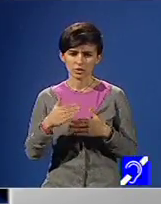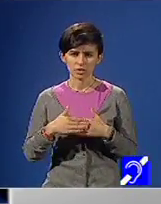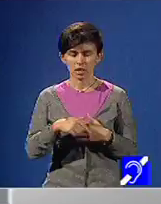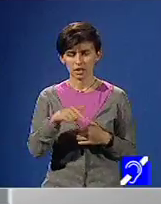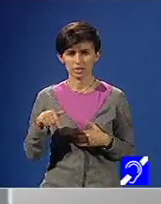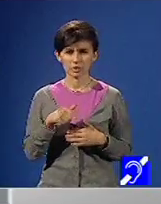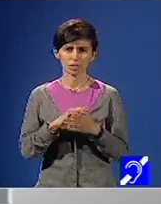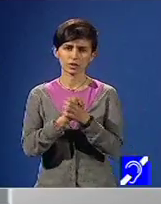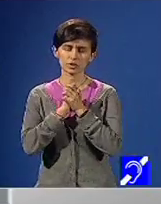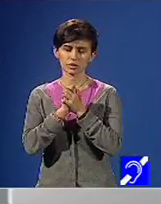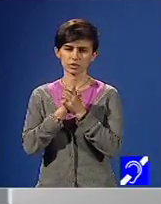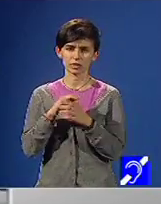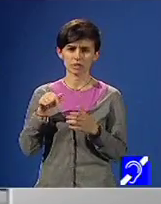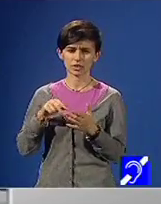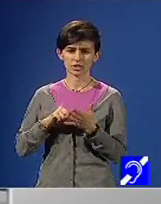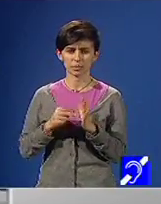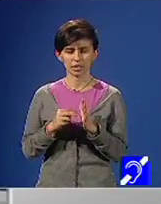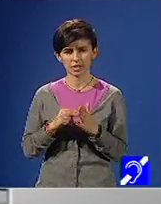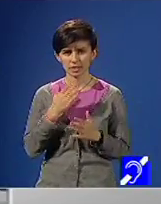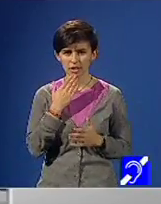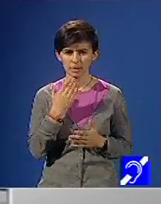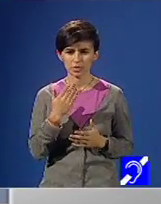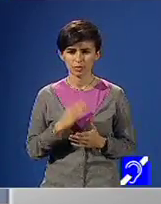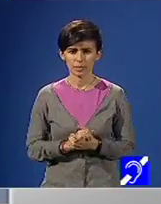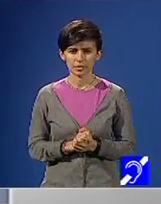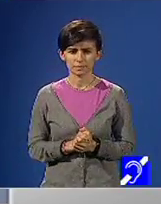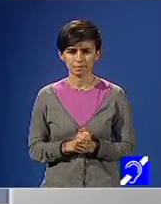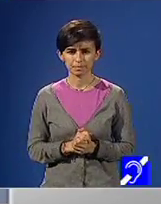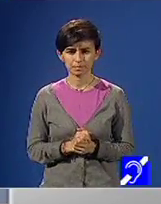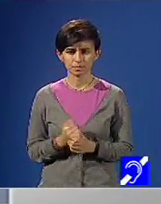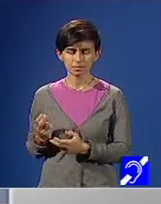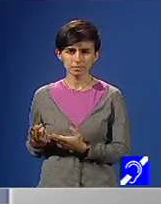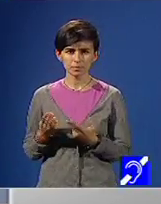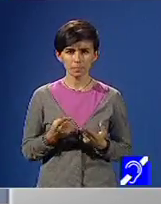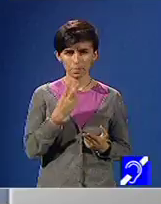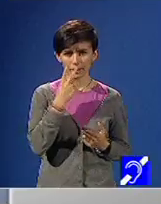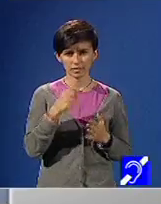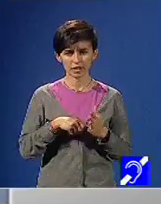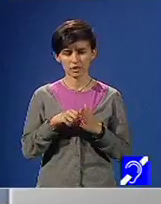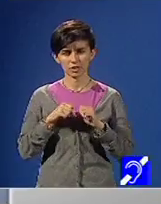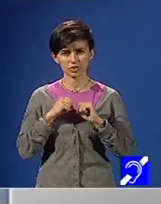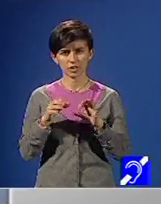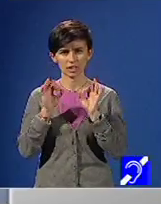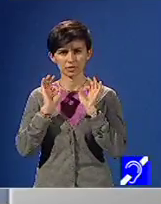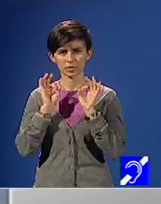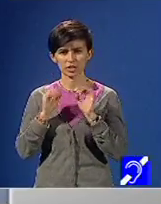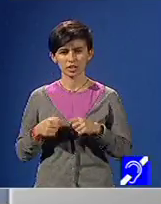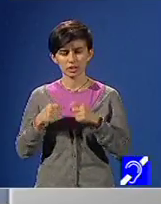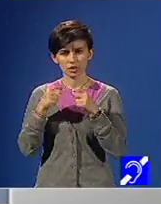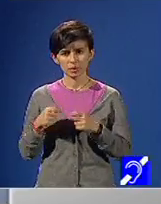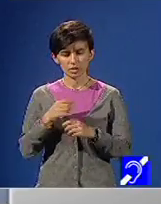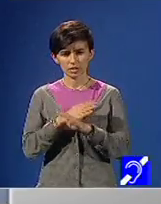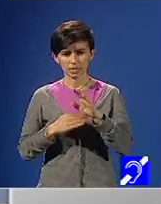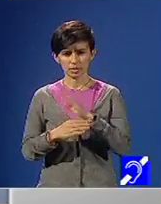mult succes în această pregătire. Mulțumim. Mulțumim mult. Mulțumim. Noi mergem mai departe. Vă invit acum la jurnal special cu știri din zona dizabilității prezentate